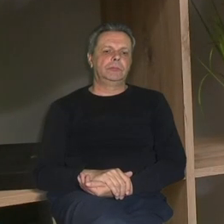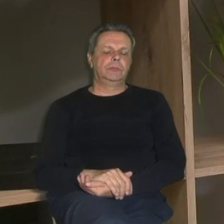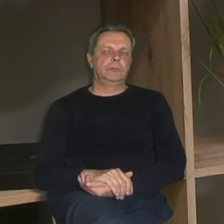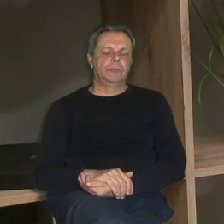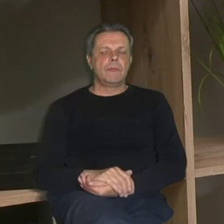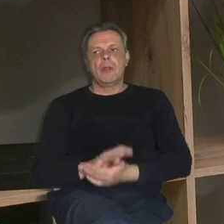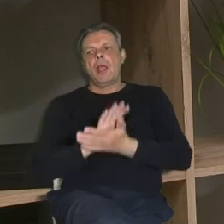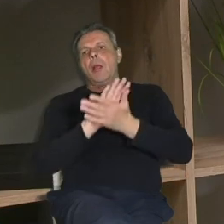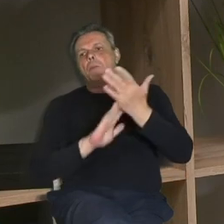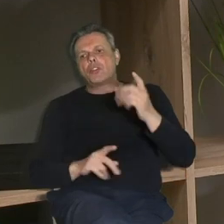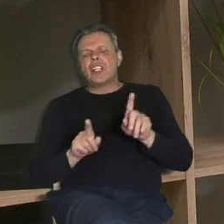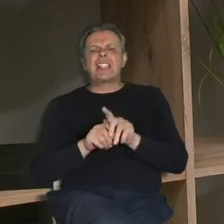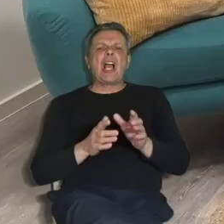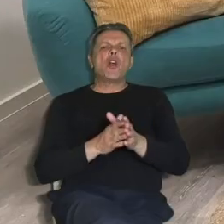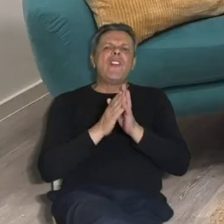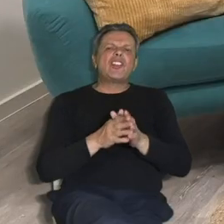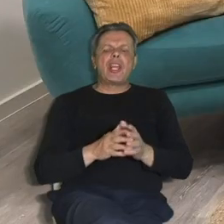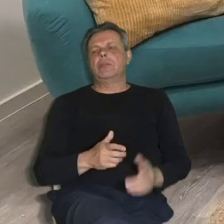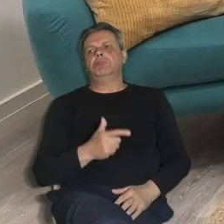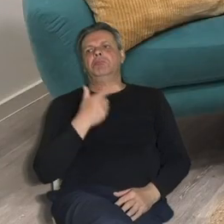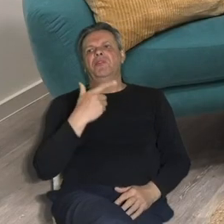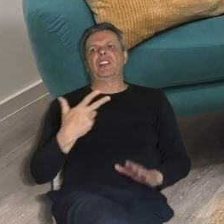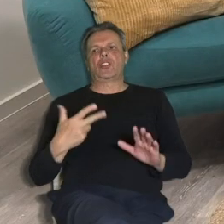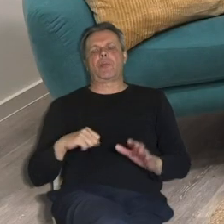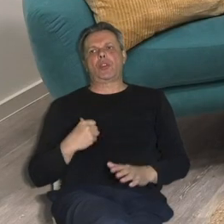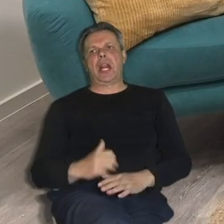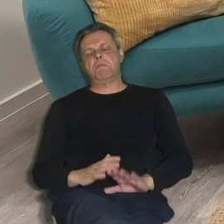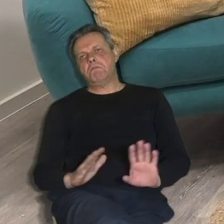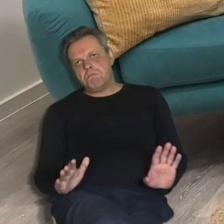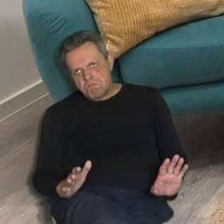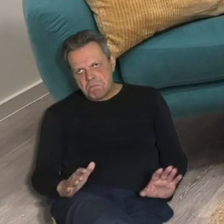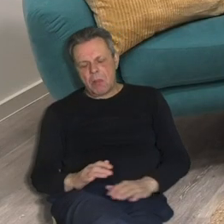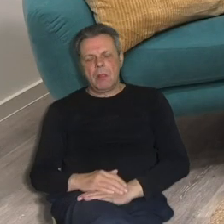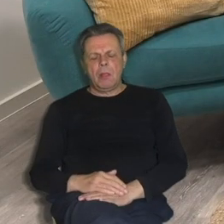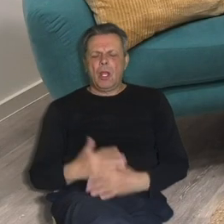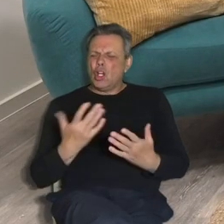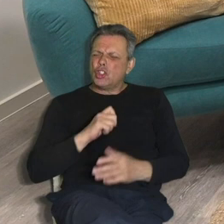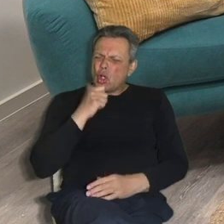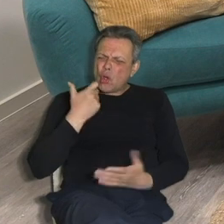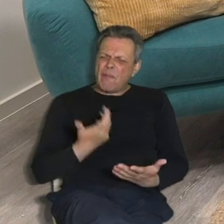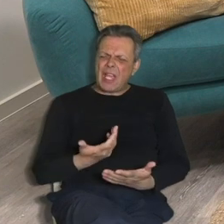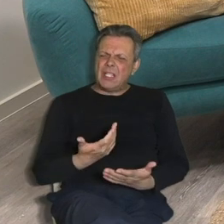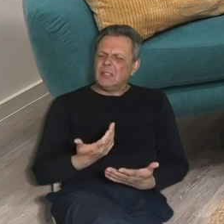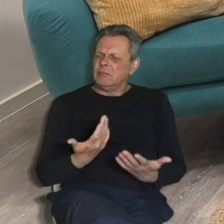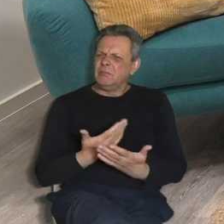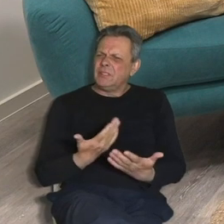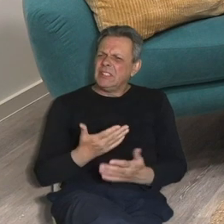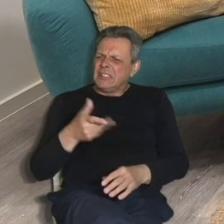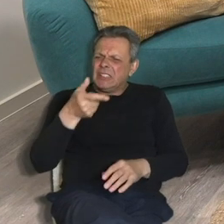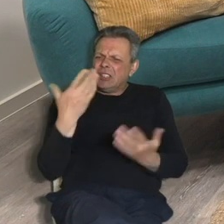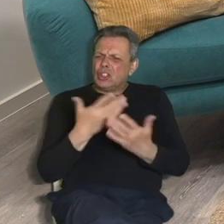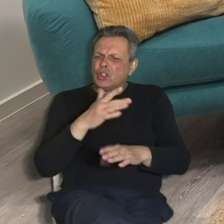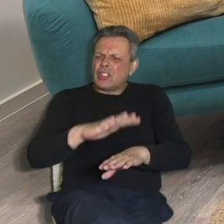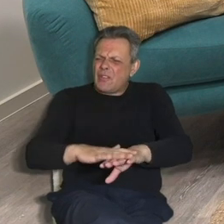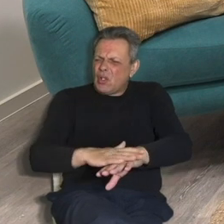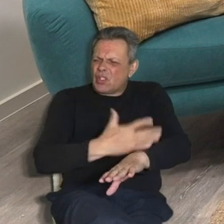Krenuli ste u svećenstvo s 28 godina. Tako je. Što čovjeka ponuka? Sjećam se pokojnog